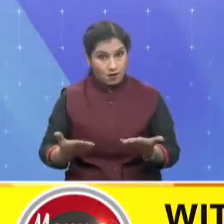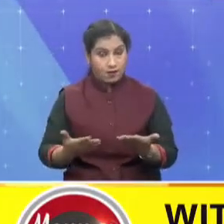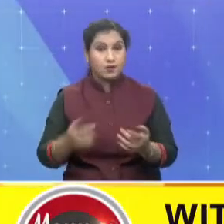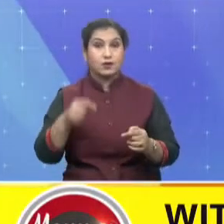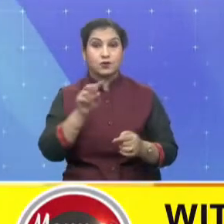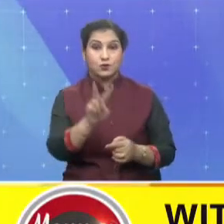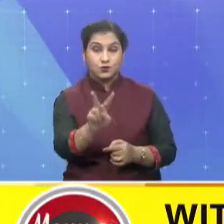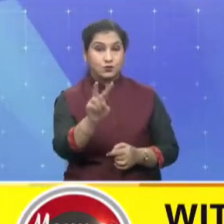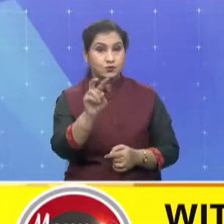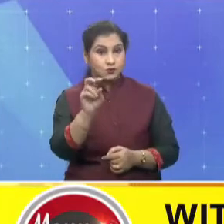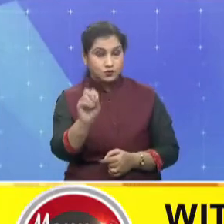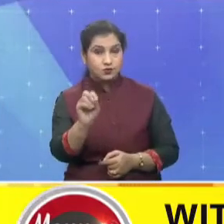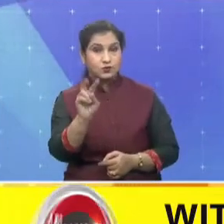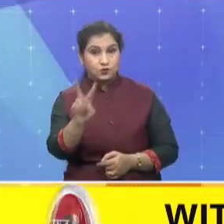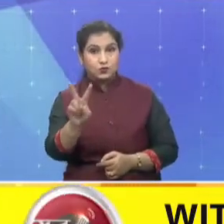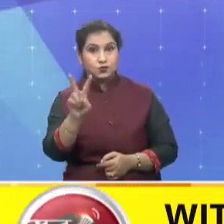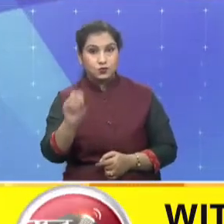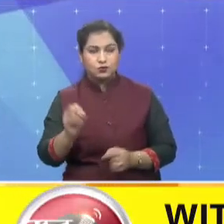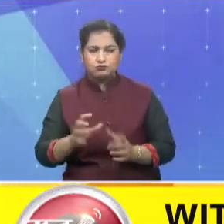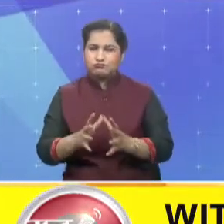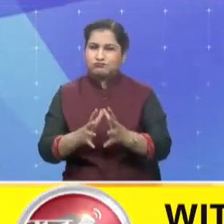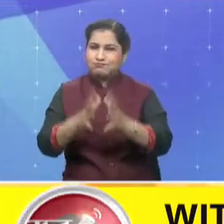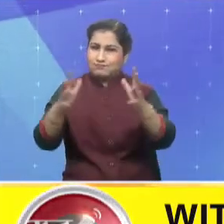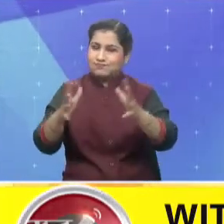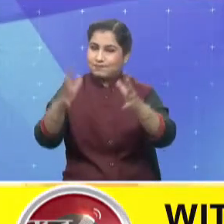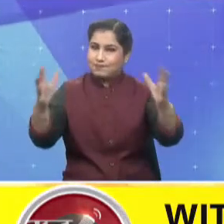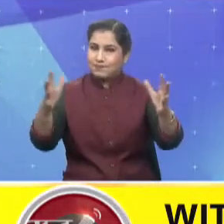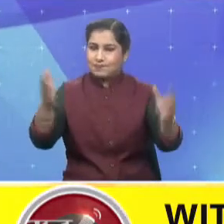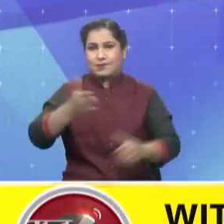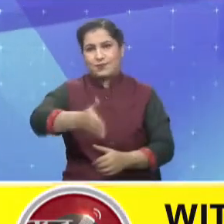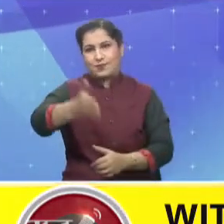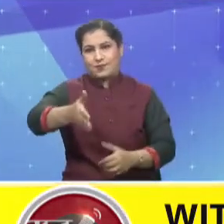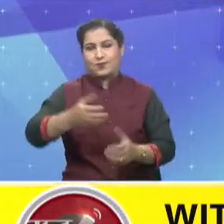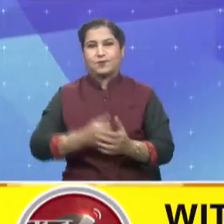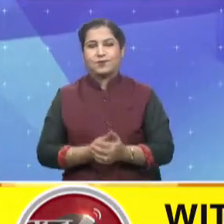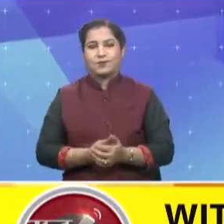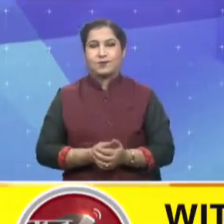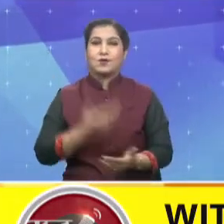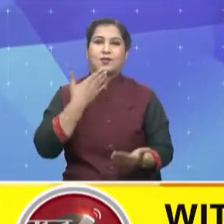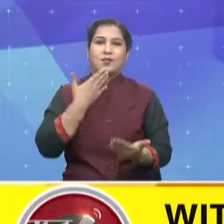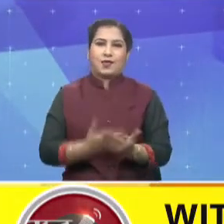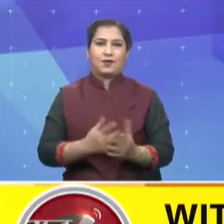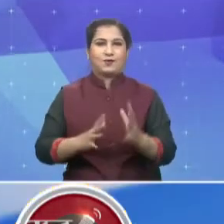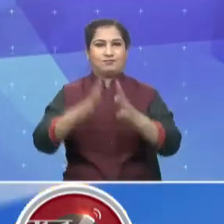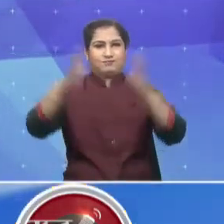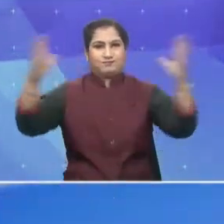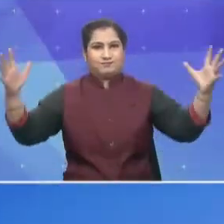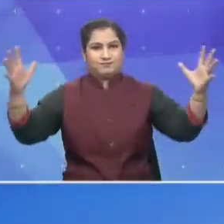2022 की ढेर सारी शुभकामनाएं। बहुत बहुत धन्यवाद।